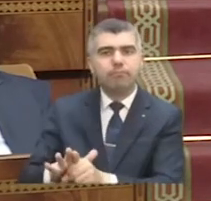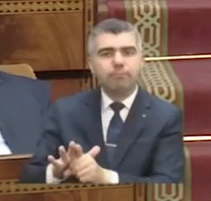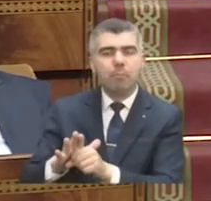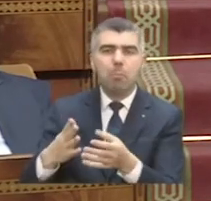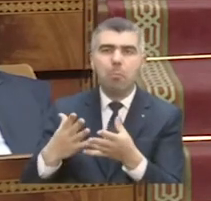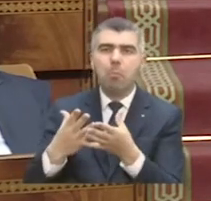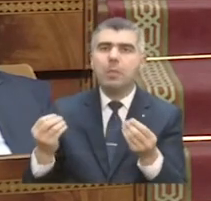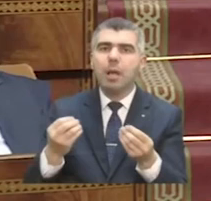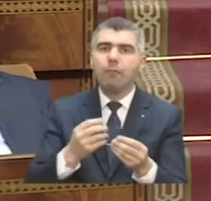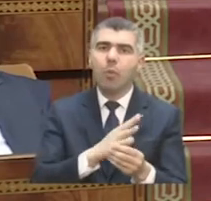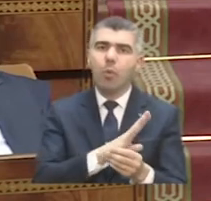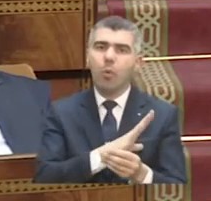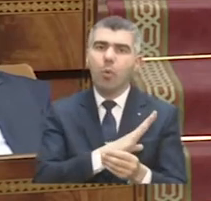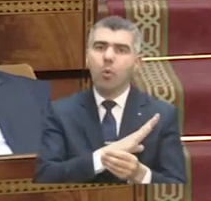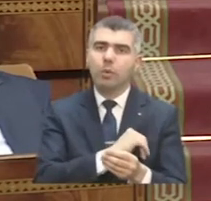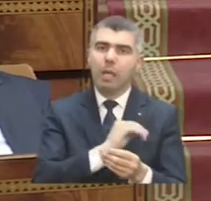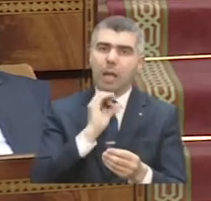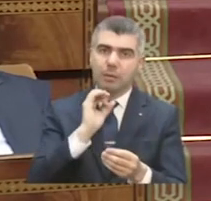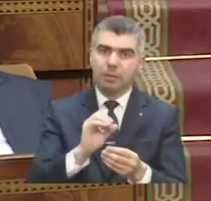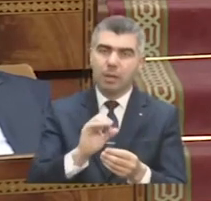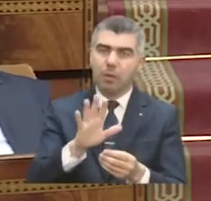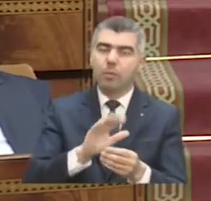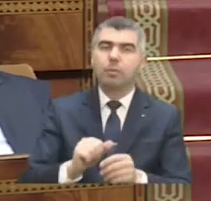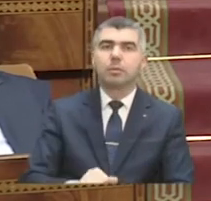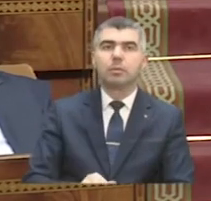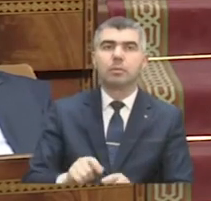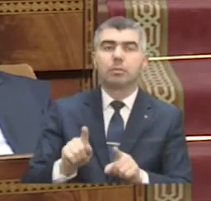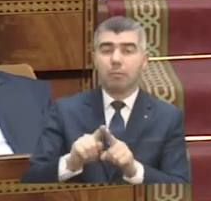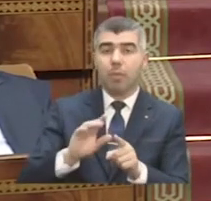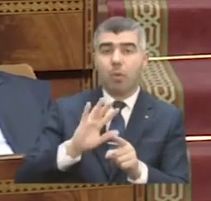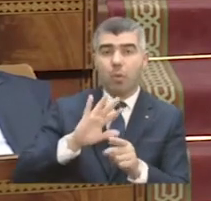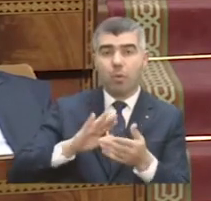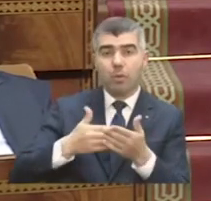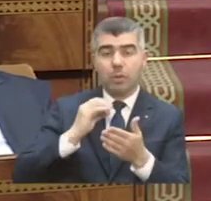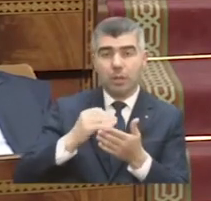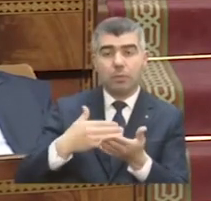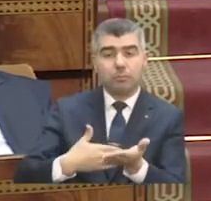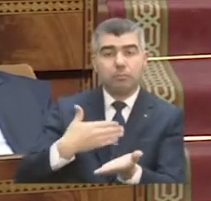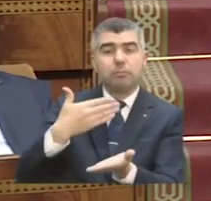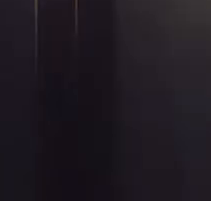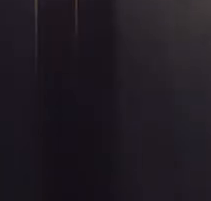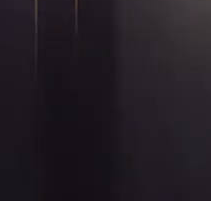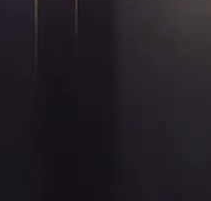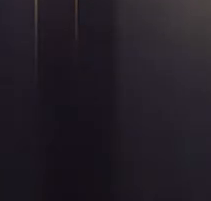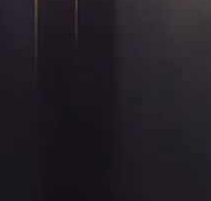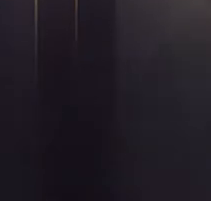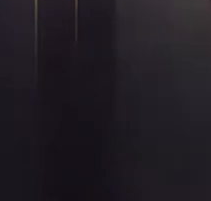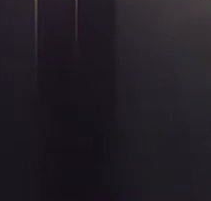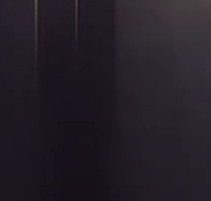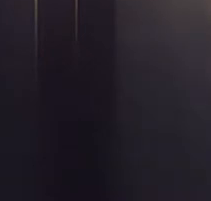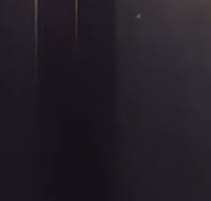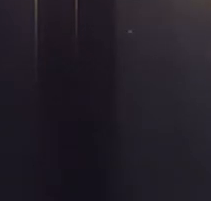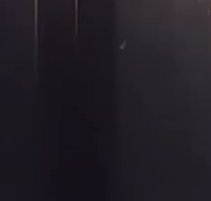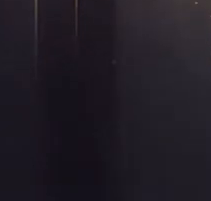والمستفزة والتي حادت عن سكة الإصلاح وتسرع الخطى بالقطاع نحو المجهول.